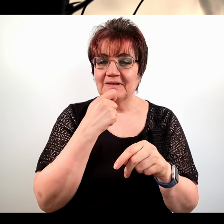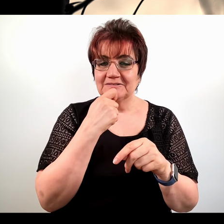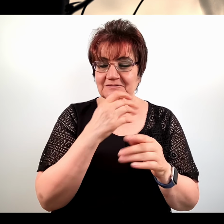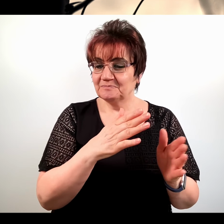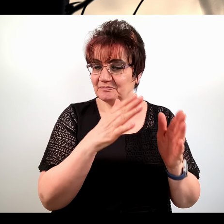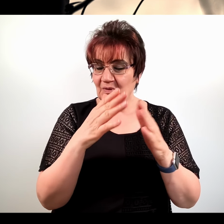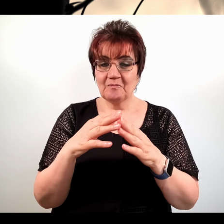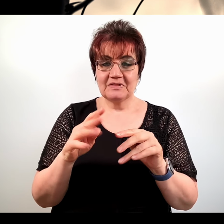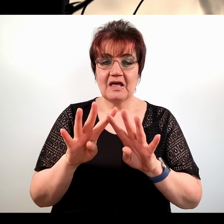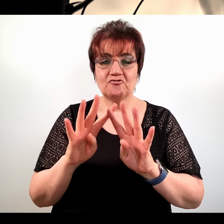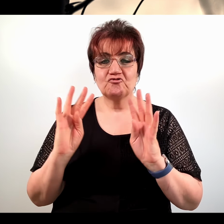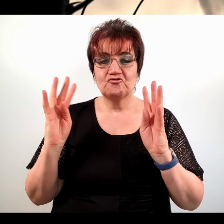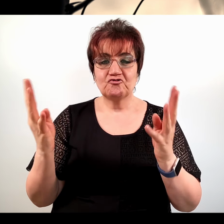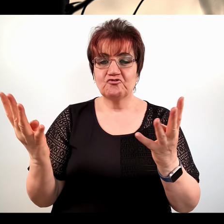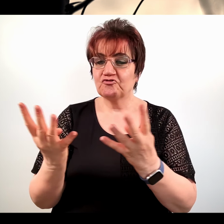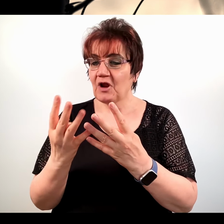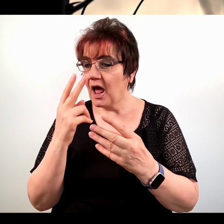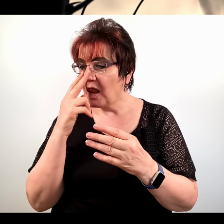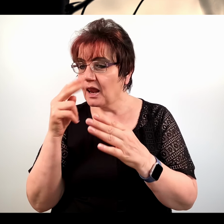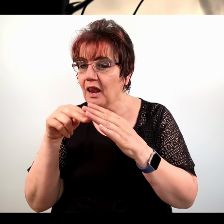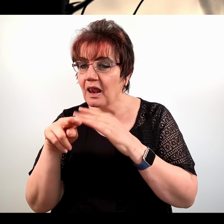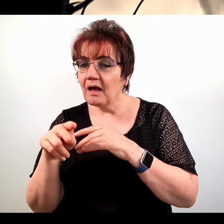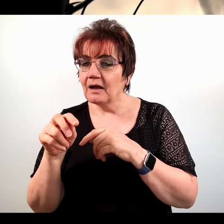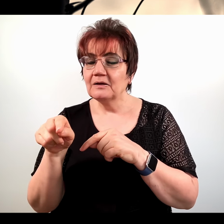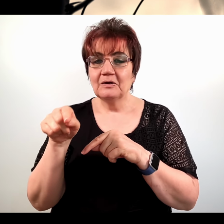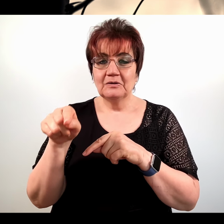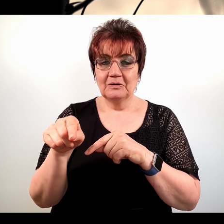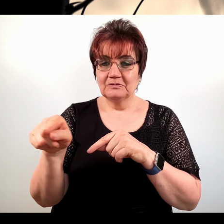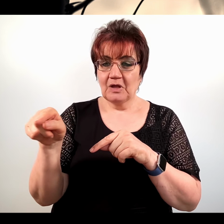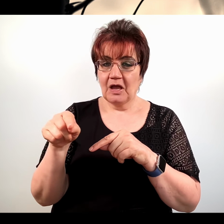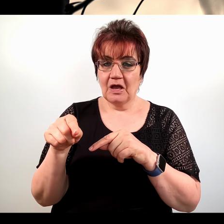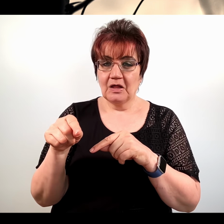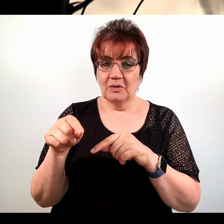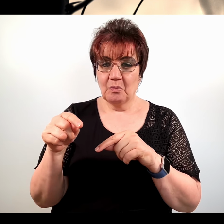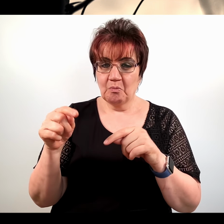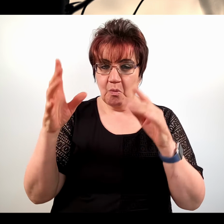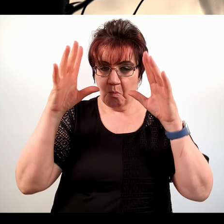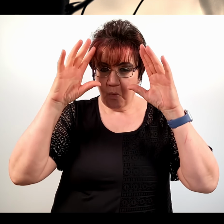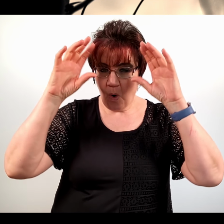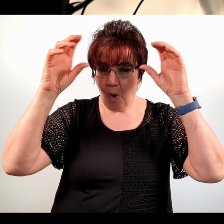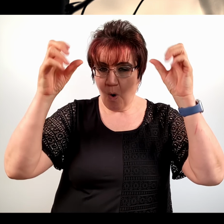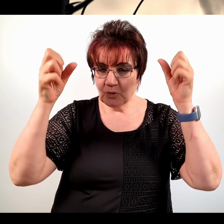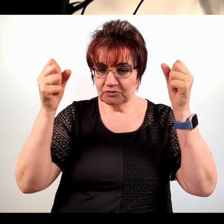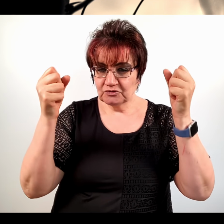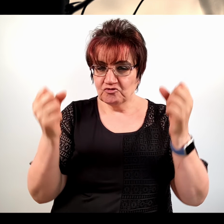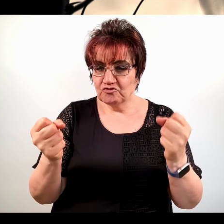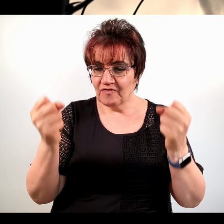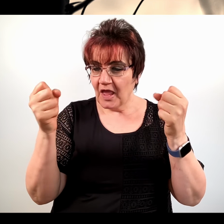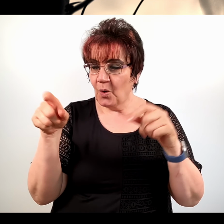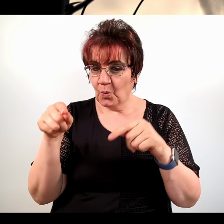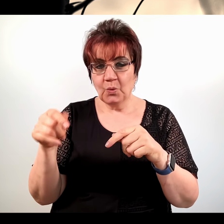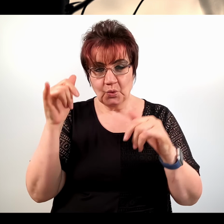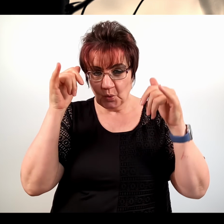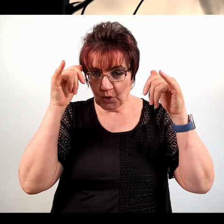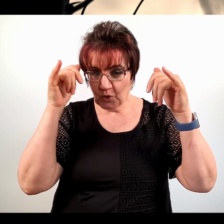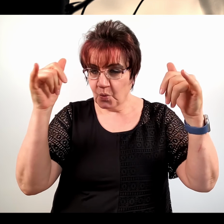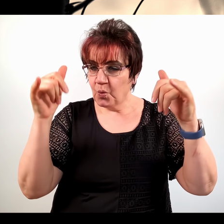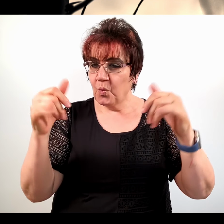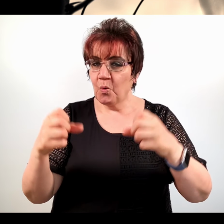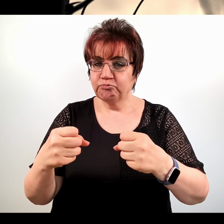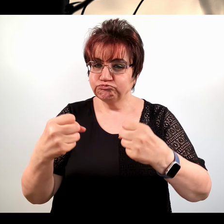Dann ging er in die Stallungen, da warteten schon die schweren Ochsen und die runden Kühe auf ihn.